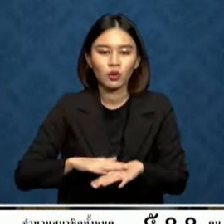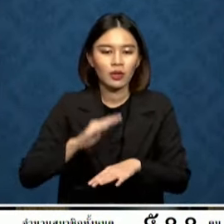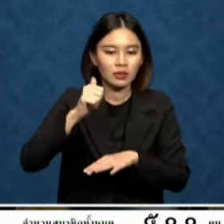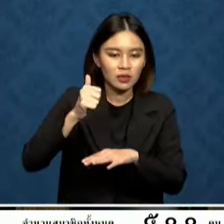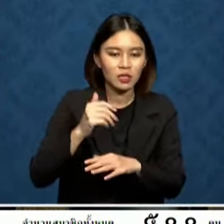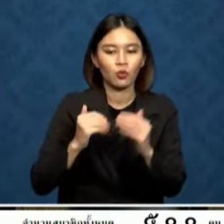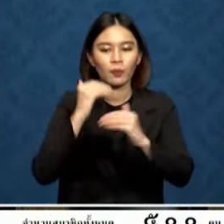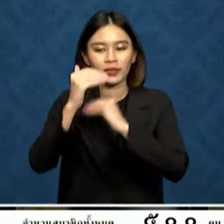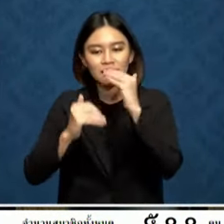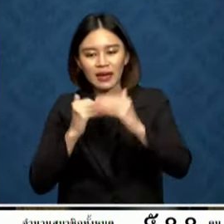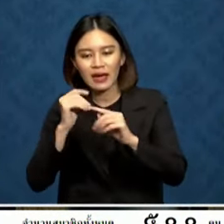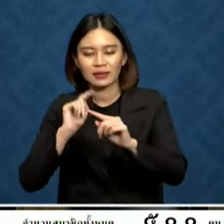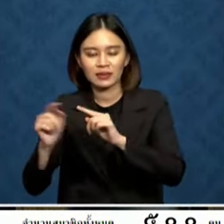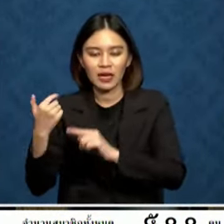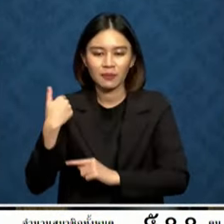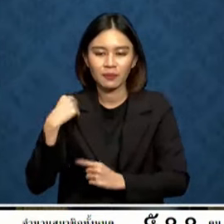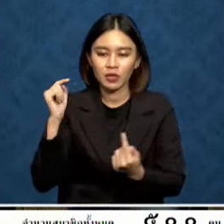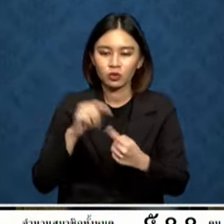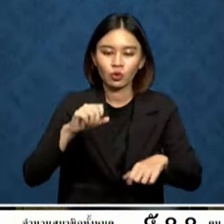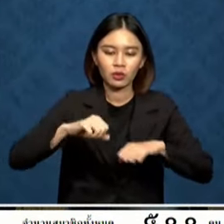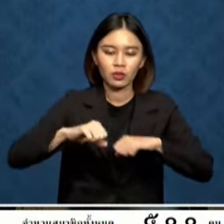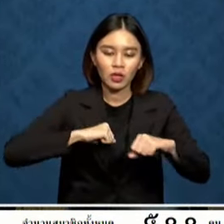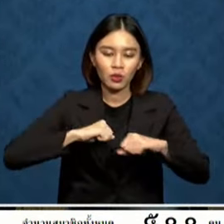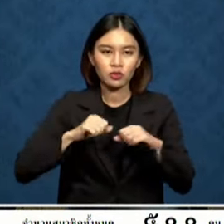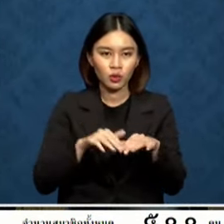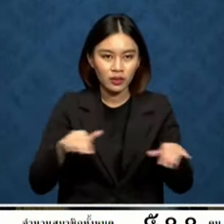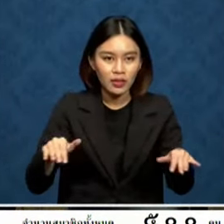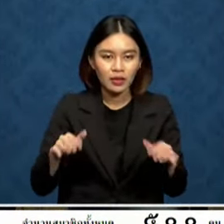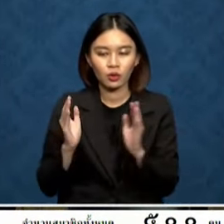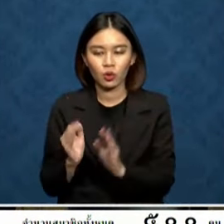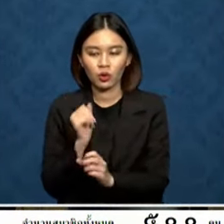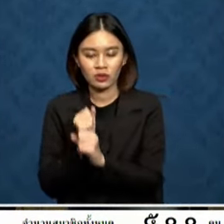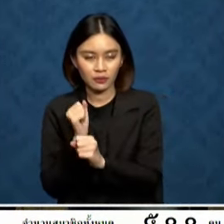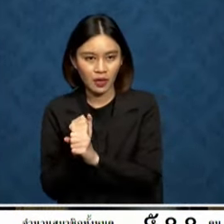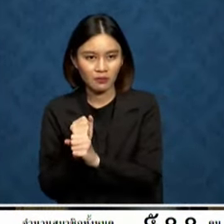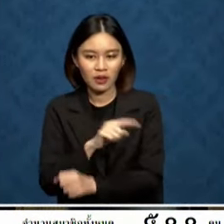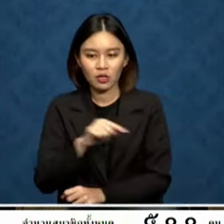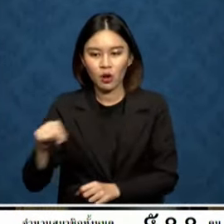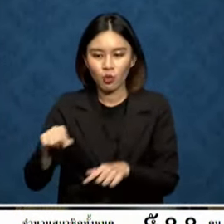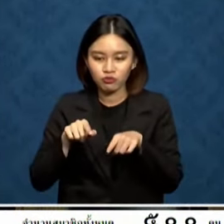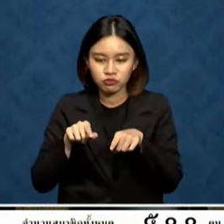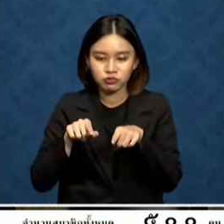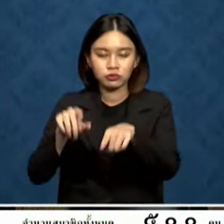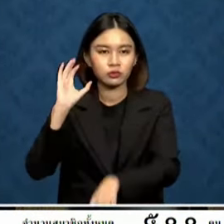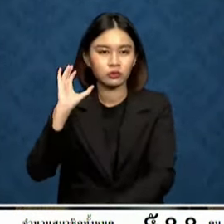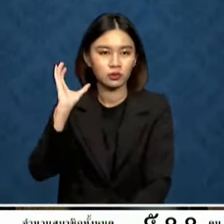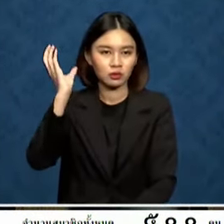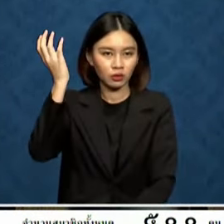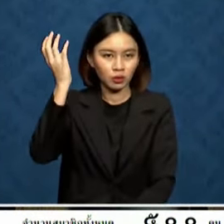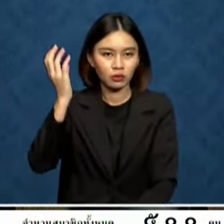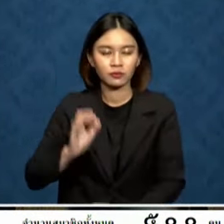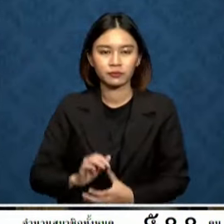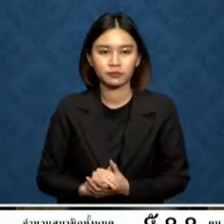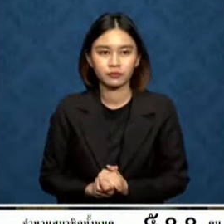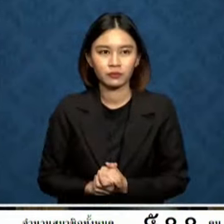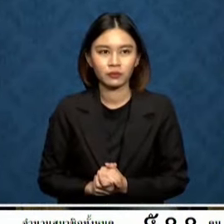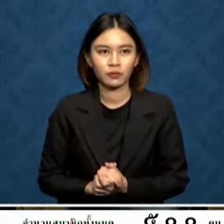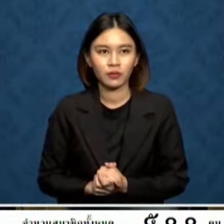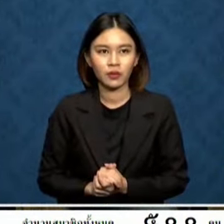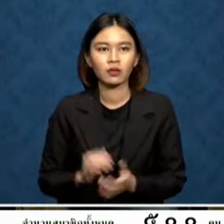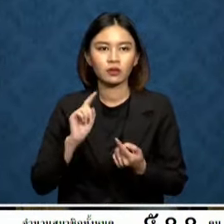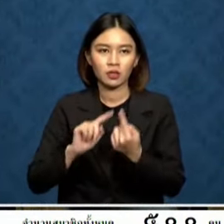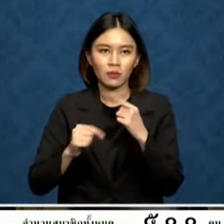ครับไม่ว่าทั้งของสำหรับเยาวชนและคนวัยทำงานให้ทันโลกเดี๋ยว